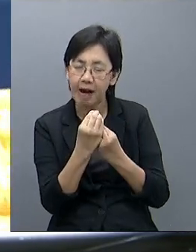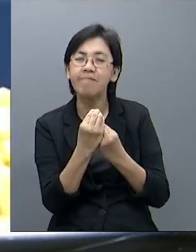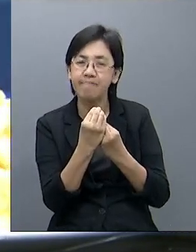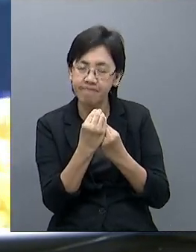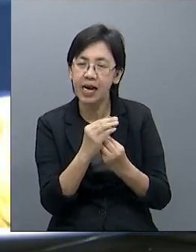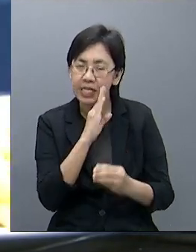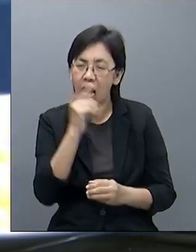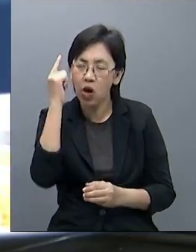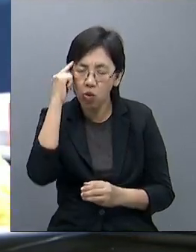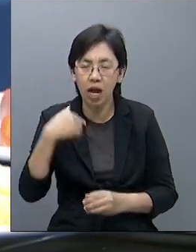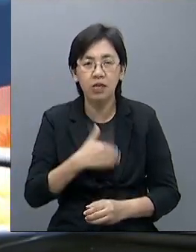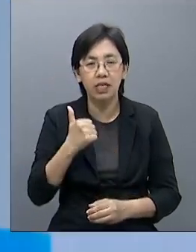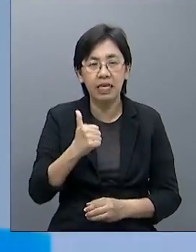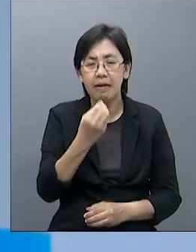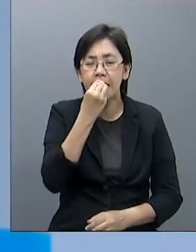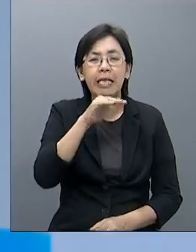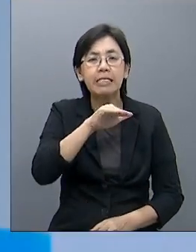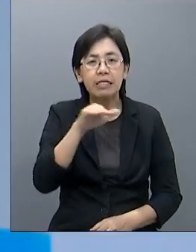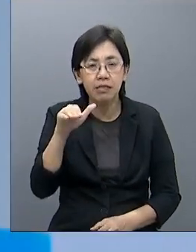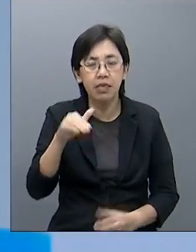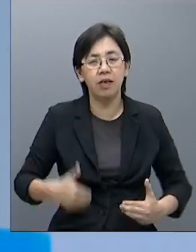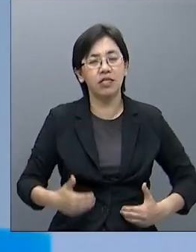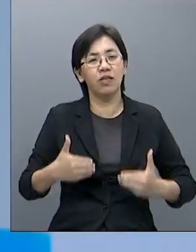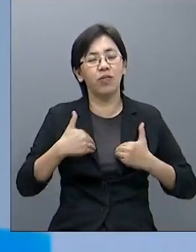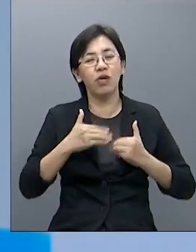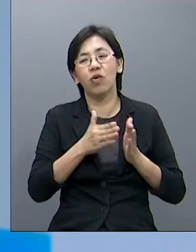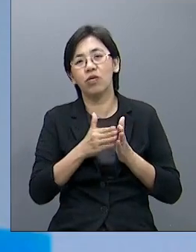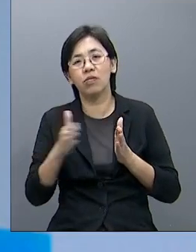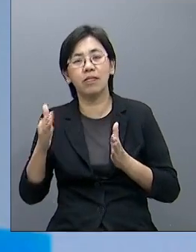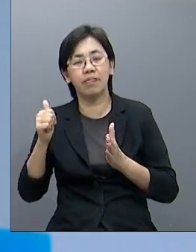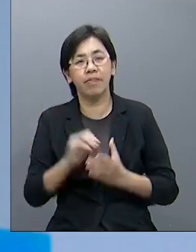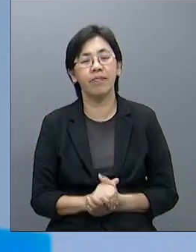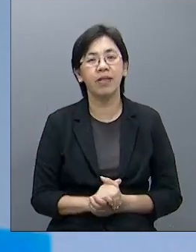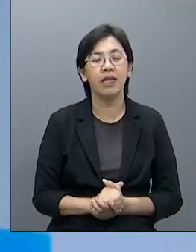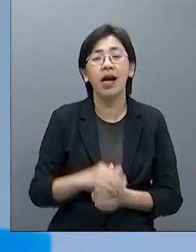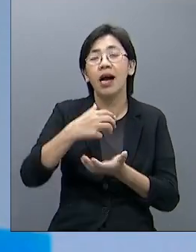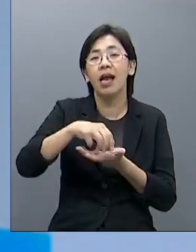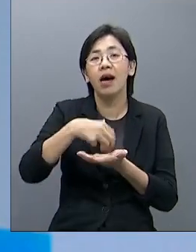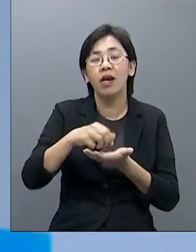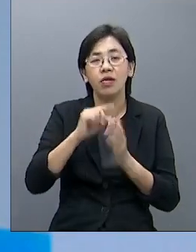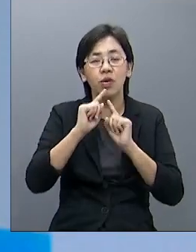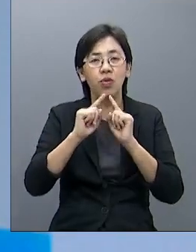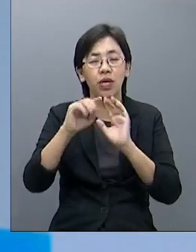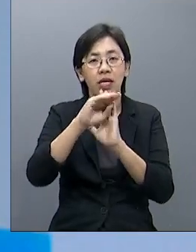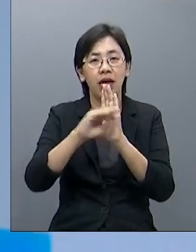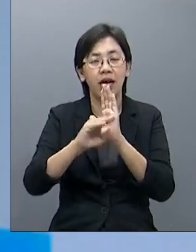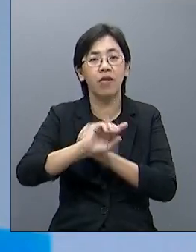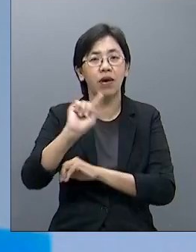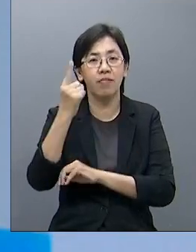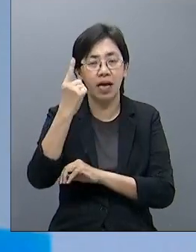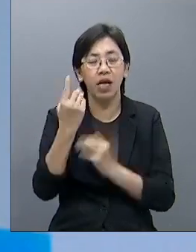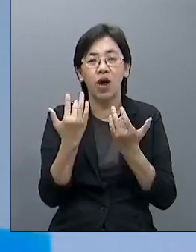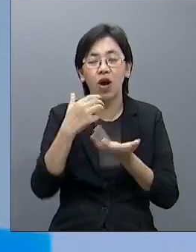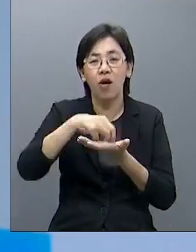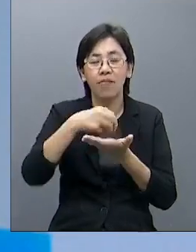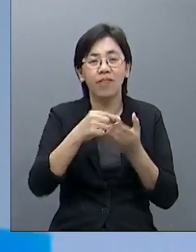มกิน จืด ยืด ชีวิต ค่ะและนี่ก็คือเรื่องราวดี ๆ ที่เรานำมาฝากคุณู้ชมในช่วงคุยกนวันใหม่นะคะอีสะครู่กลับมาพบกนใน